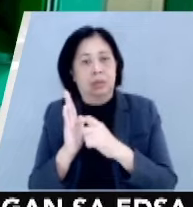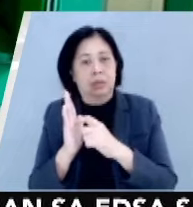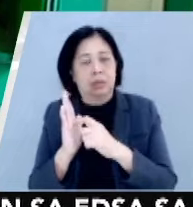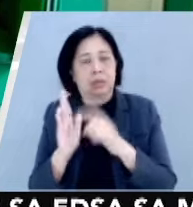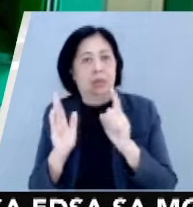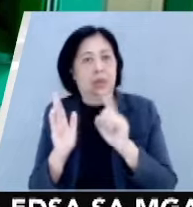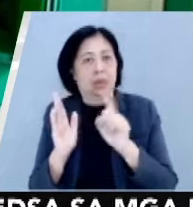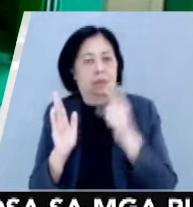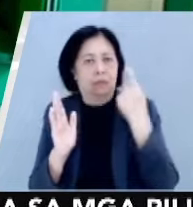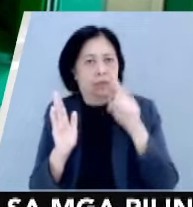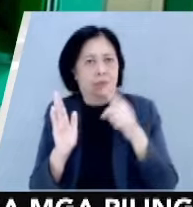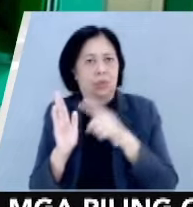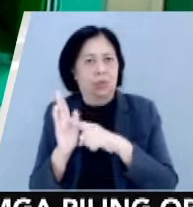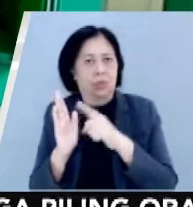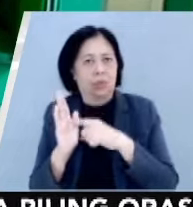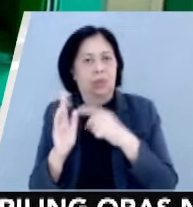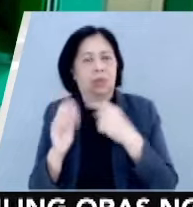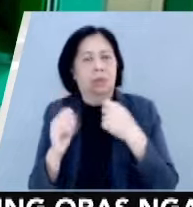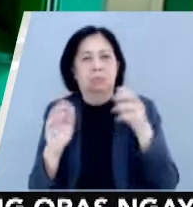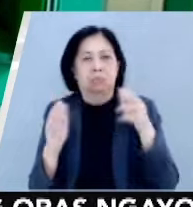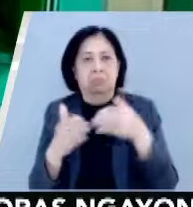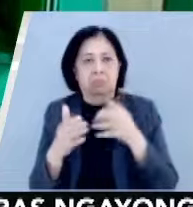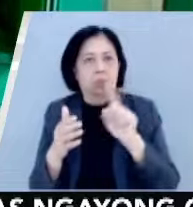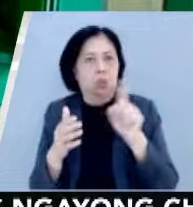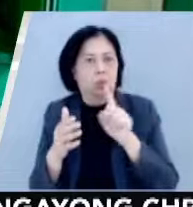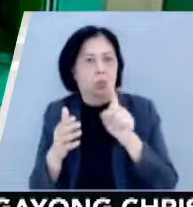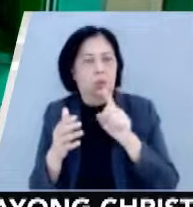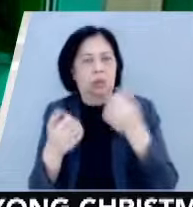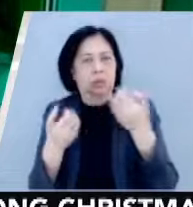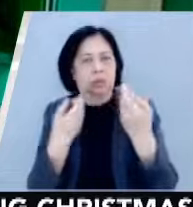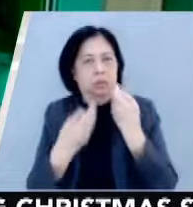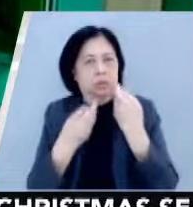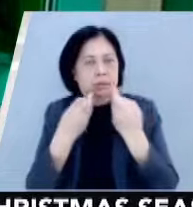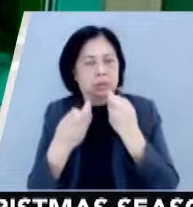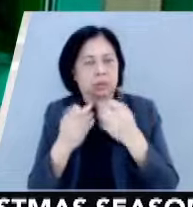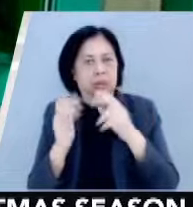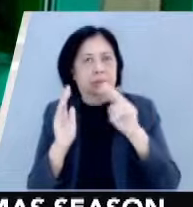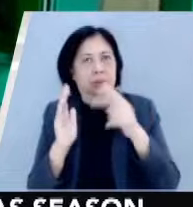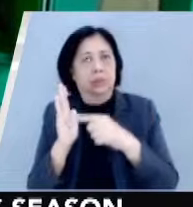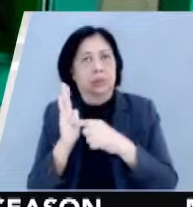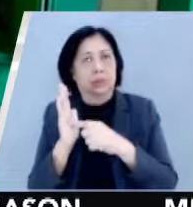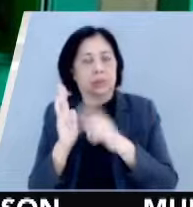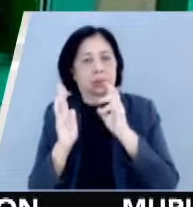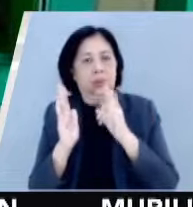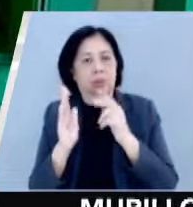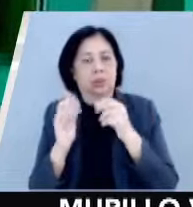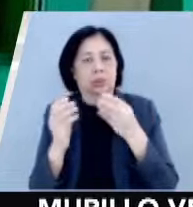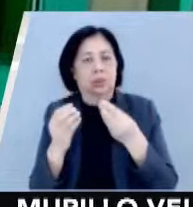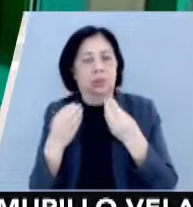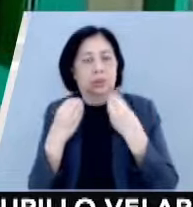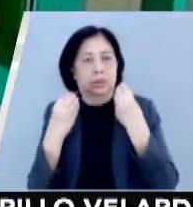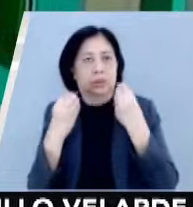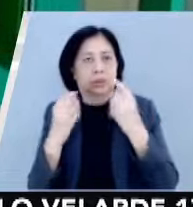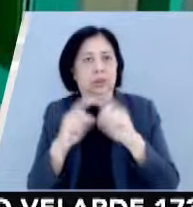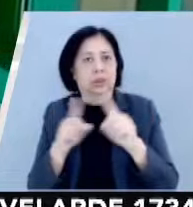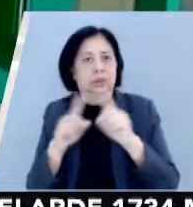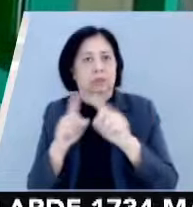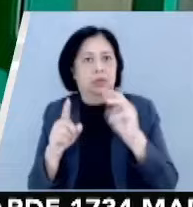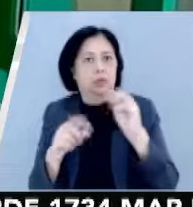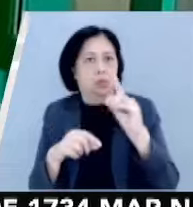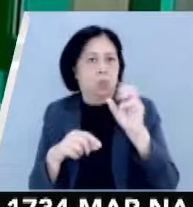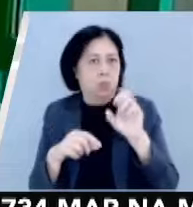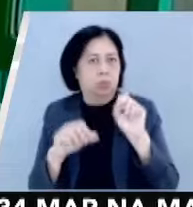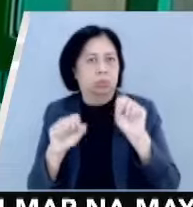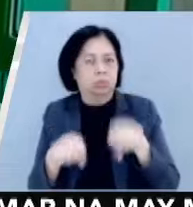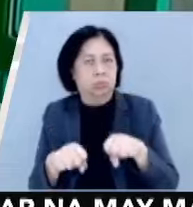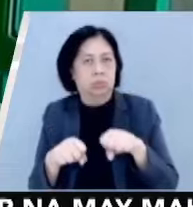po yung magpapakilala sa atin kung ano nga ba itong PyroSage. Yung pangalawa, yan naman ang mag-i-introduce sa atin ng iba't ibang modes na po pwede nating